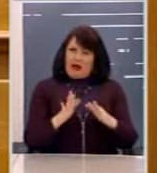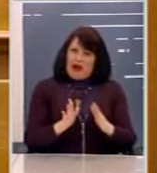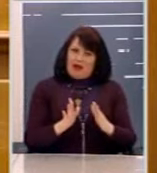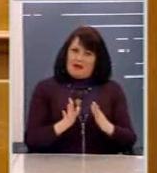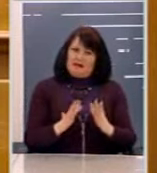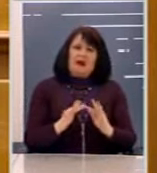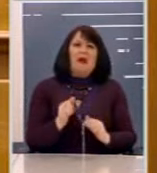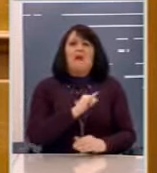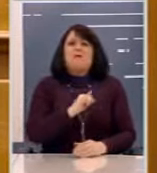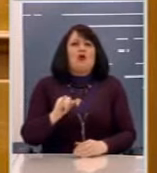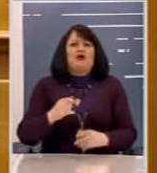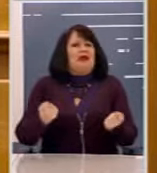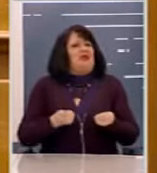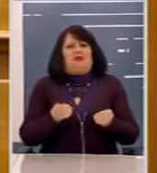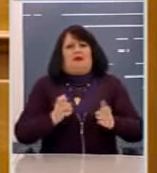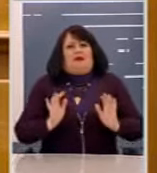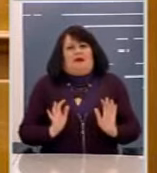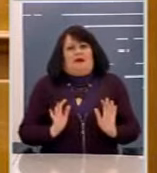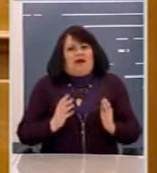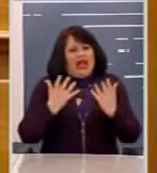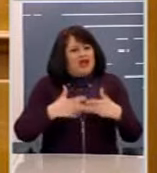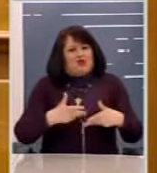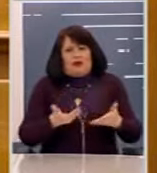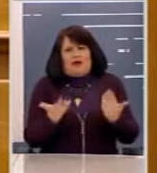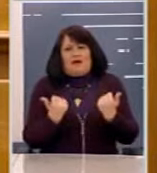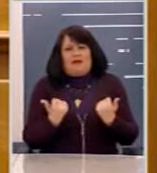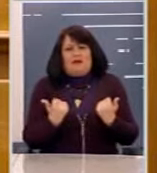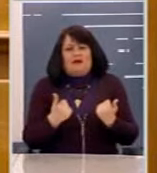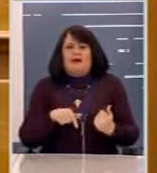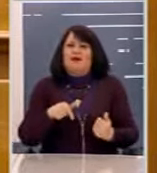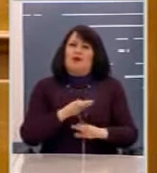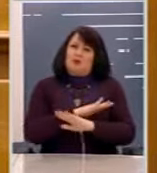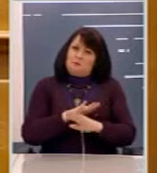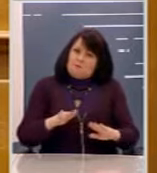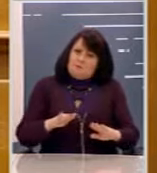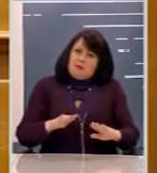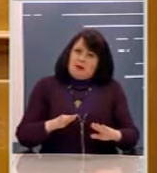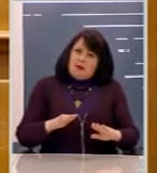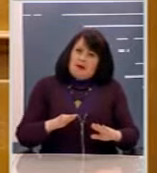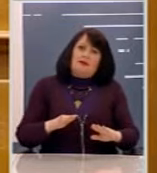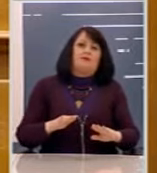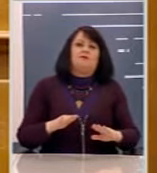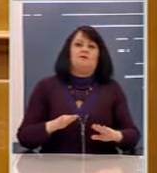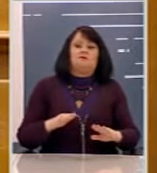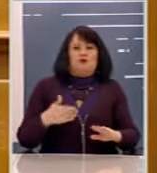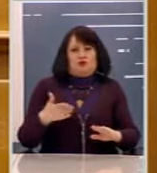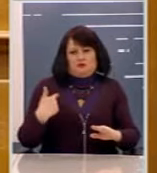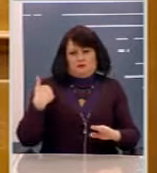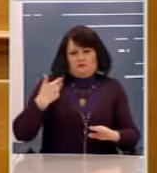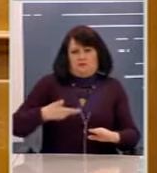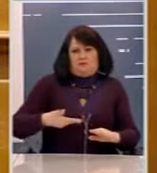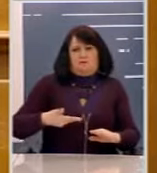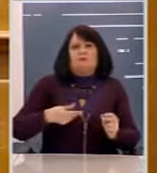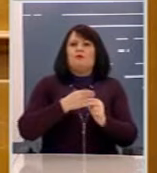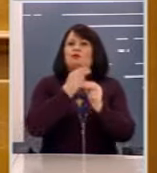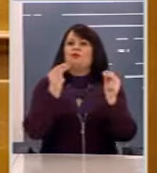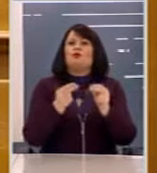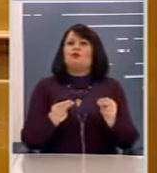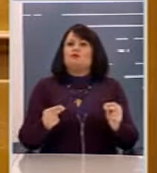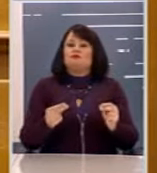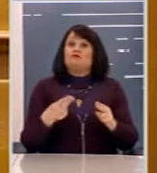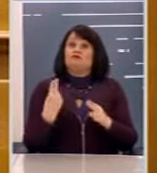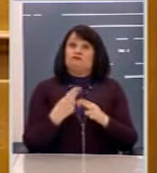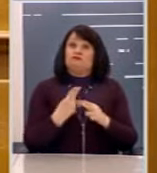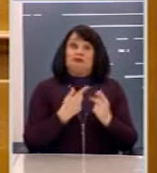αλλά ποτέ δεν λειτουργήσε, και η οποία έχει ολοκληρώσει αυτό τον καιρό το αποτέλεσμα μιας